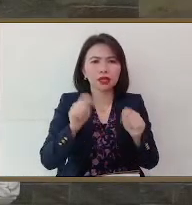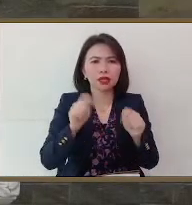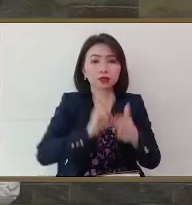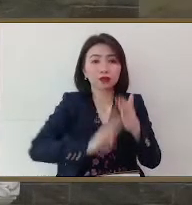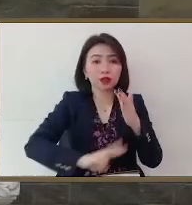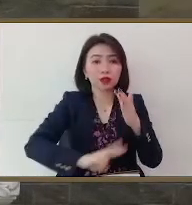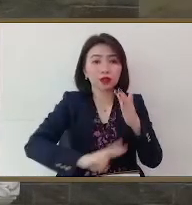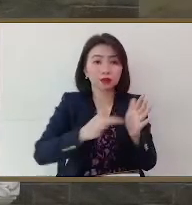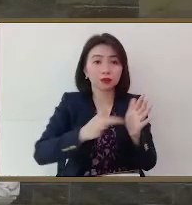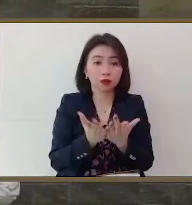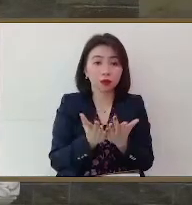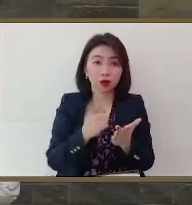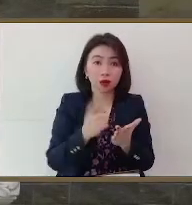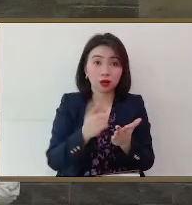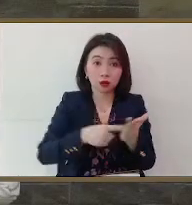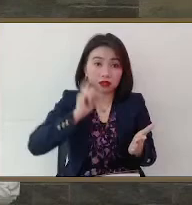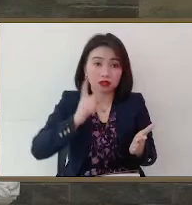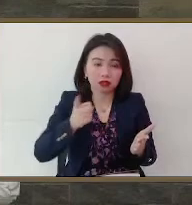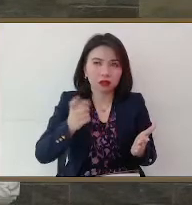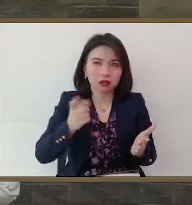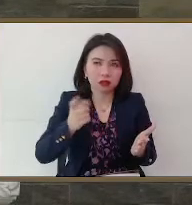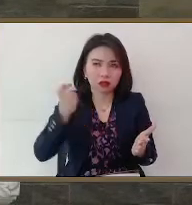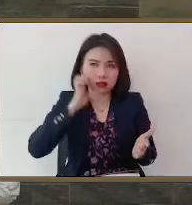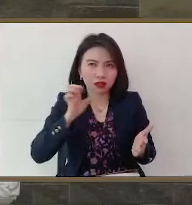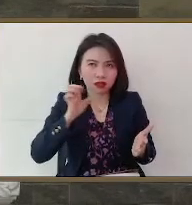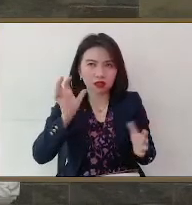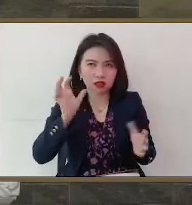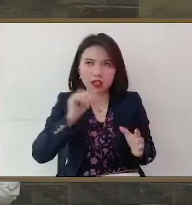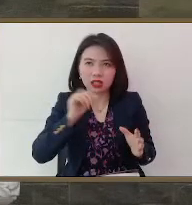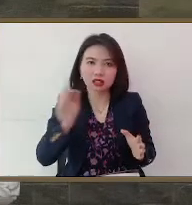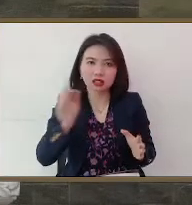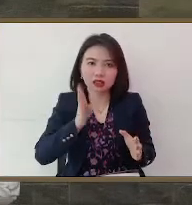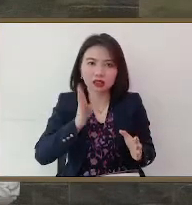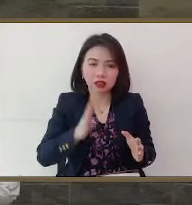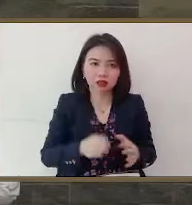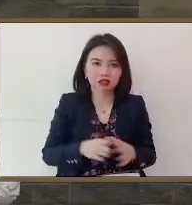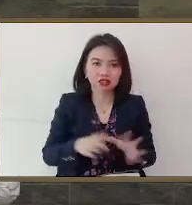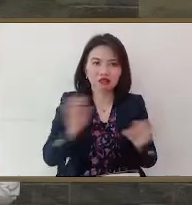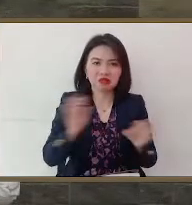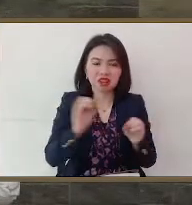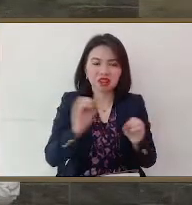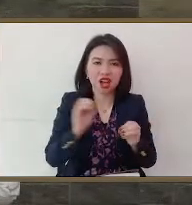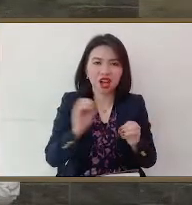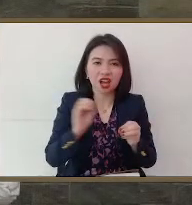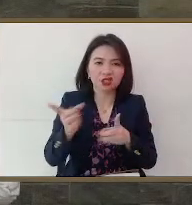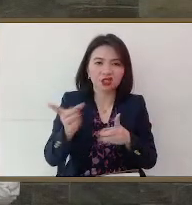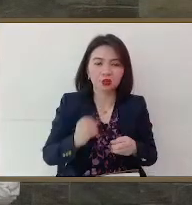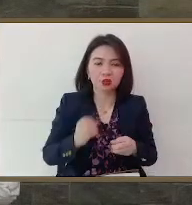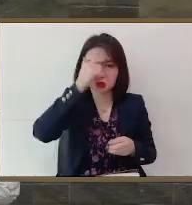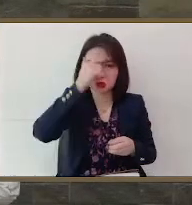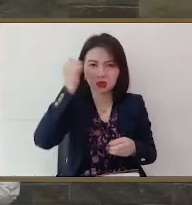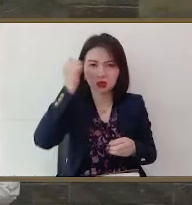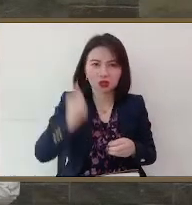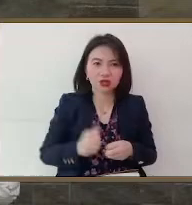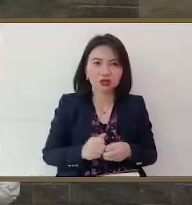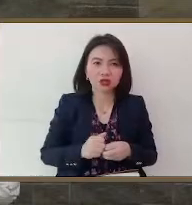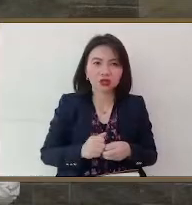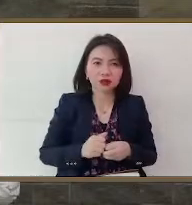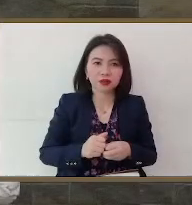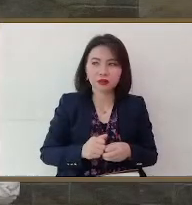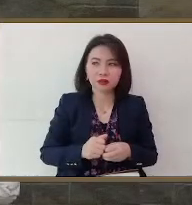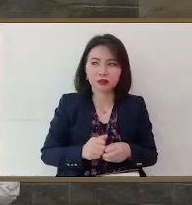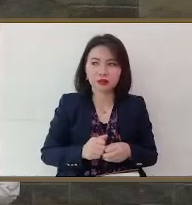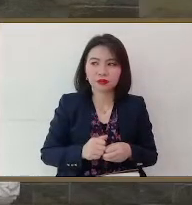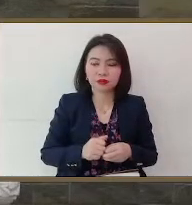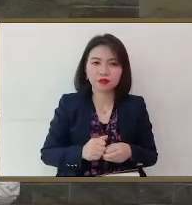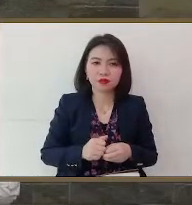Anong ginawa niya? Tumahimik na lamang siya. Wala siyang nagawa. Alam niyo kung bakit? Yung binigay ko sa kanya, hindi ko na-interpret eh. Sabi